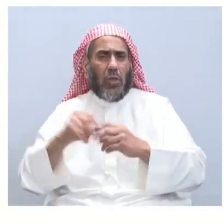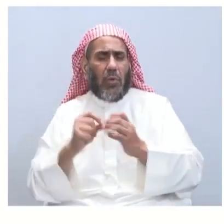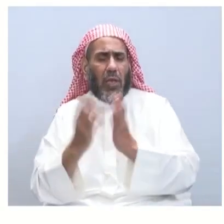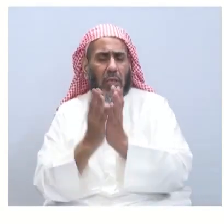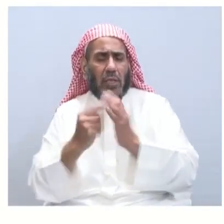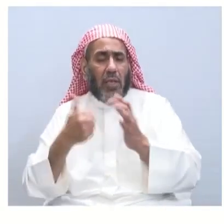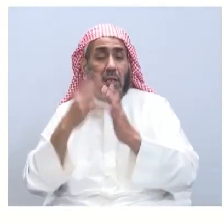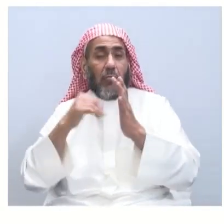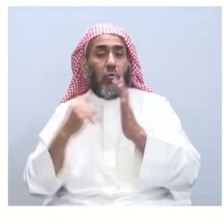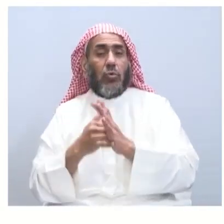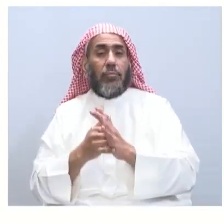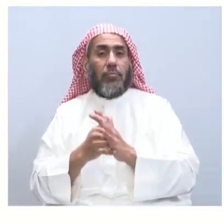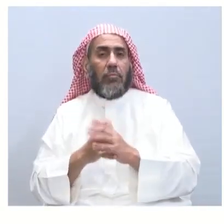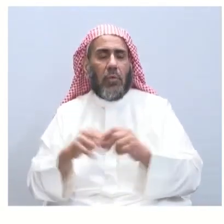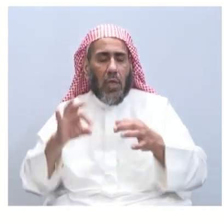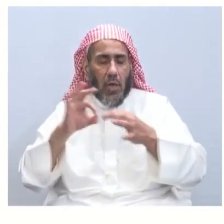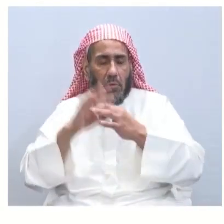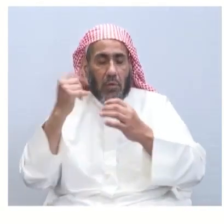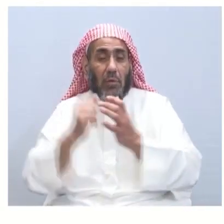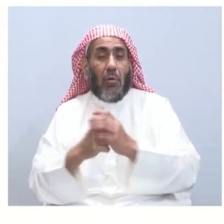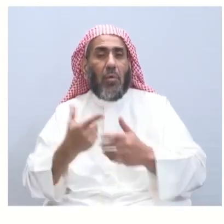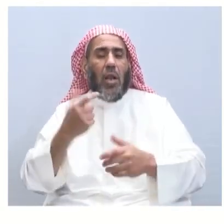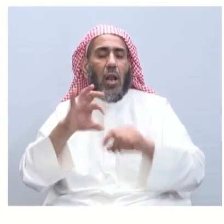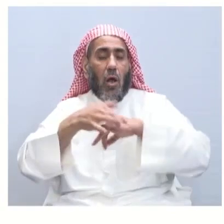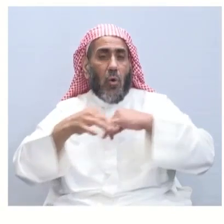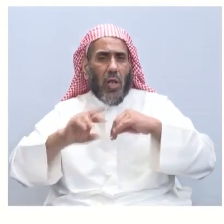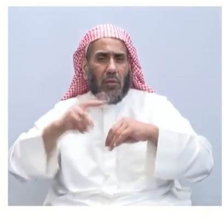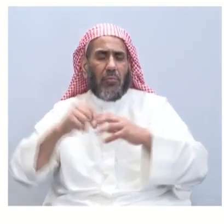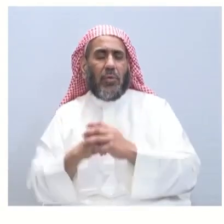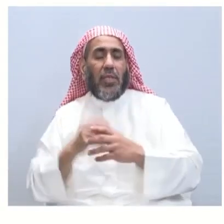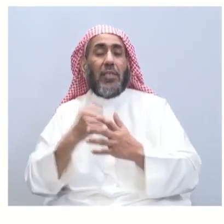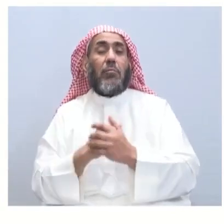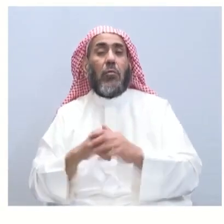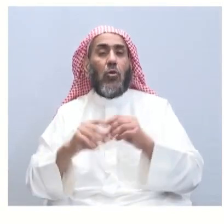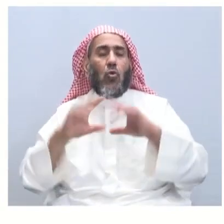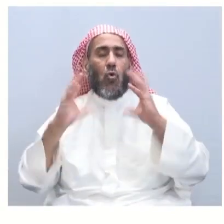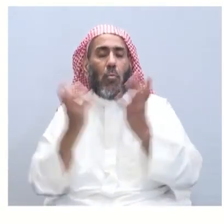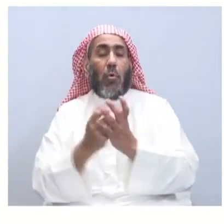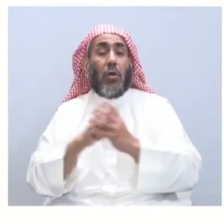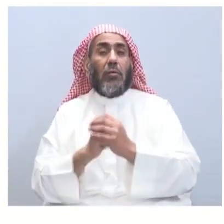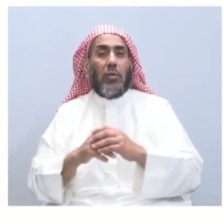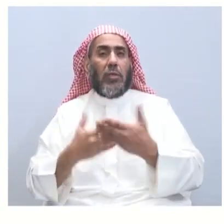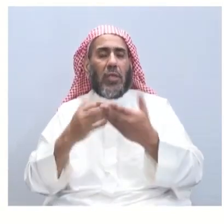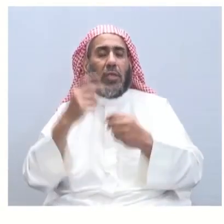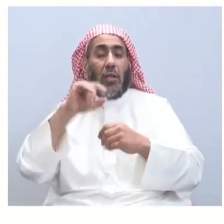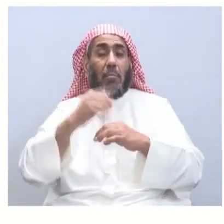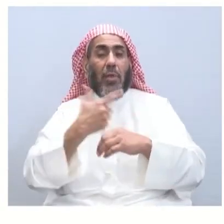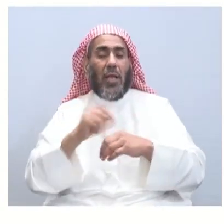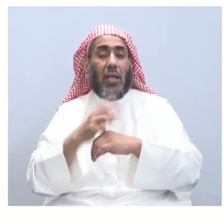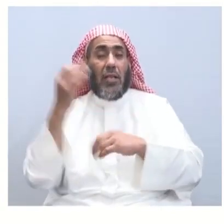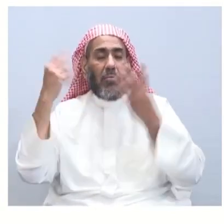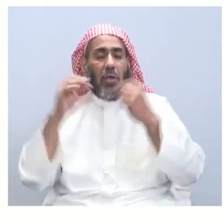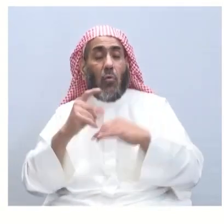دراسات الادب السعودي وايضا ربط الادب السعودي بالهويه العربيه الاسلاميه للامه وكذلك تهيئه البيئه